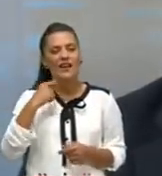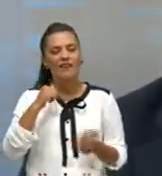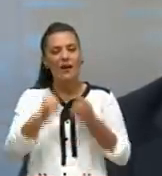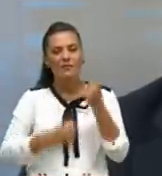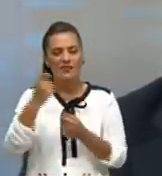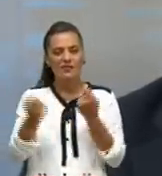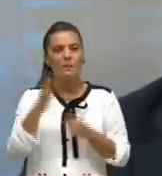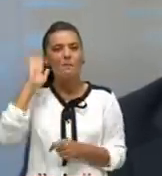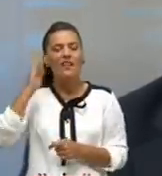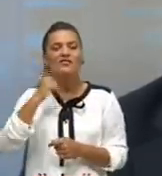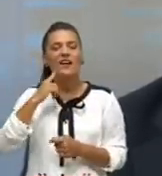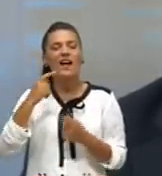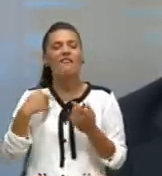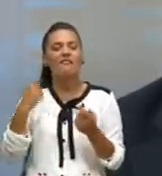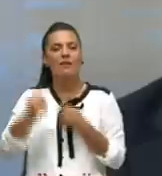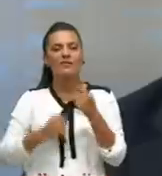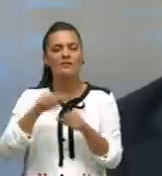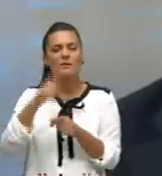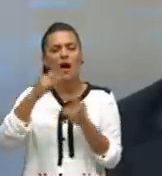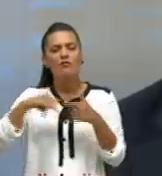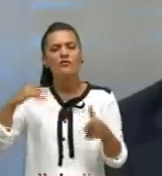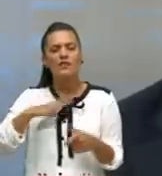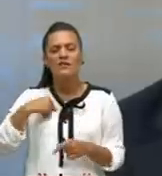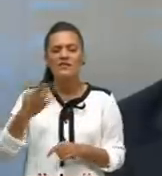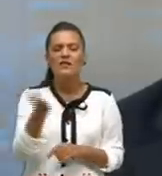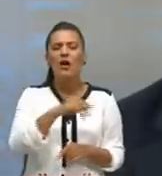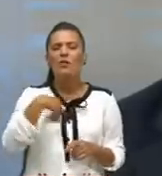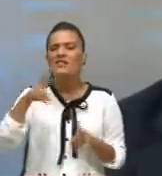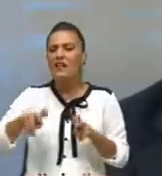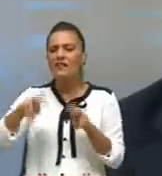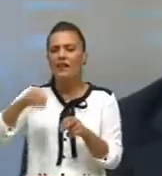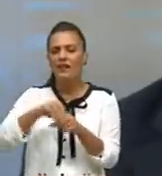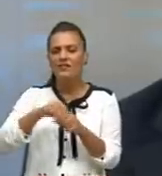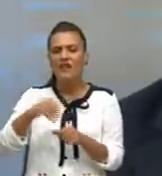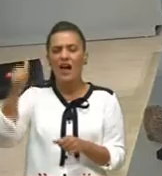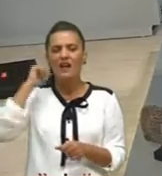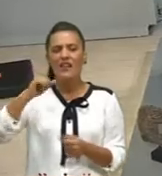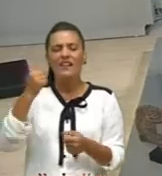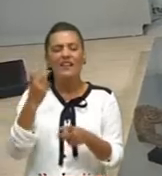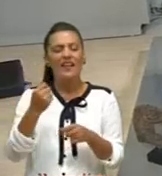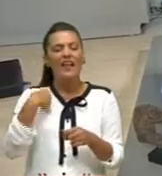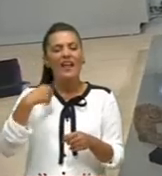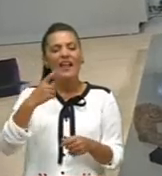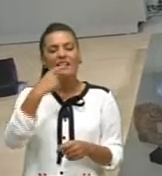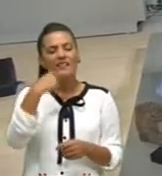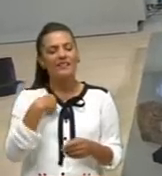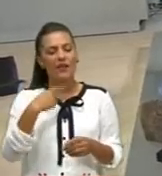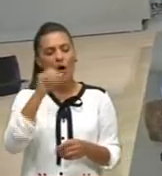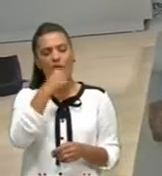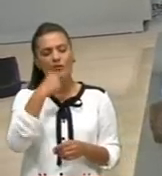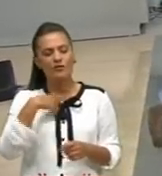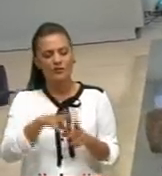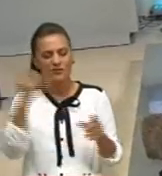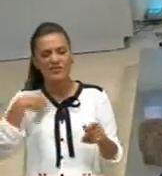Şeker Fabrikası'nda bir havuz vardı. Biz işte sağdan soldan bulduğumuz sandalyelerin arkasındaki tahtaları söker, onları